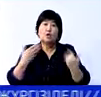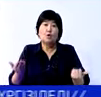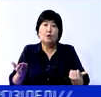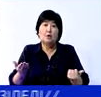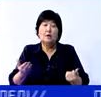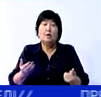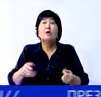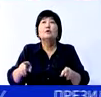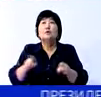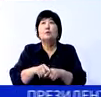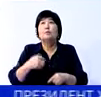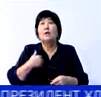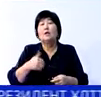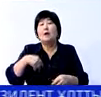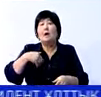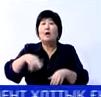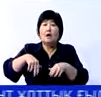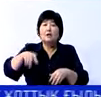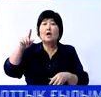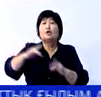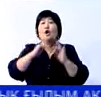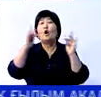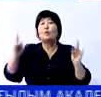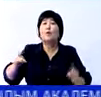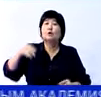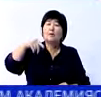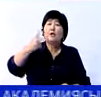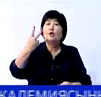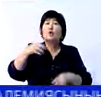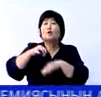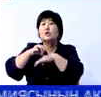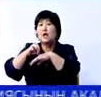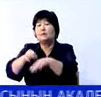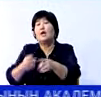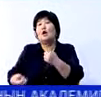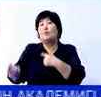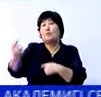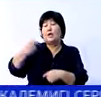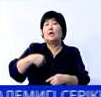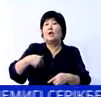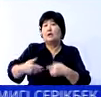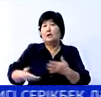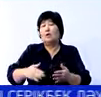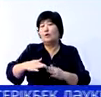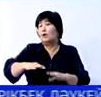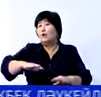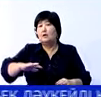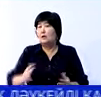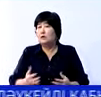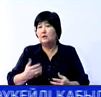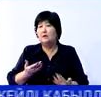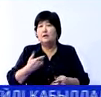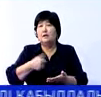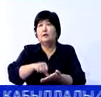десем. Сонымен мен ақсаңдап анау мосыға барып, екеуін шығарып салып, бері қарай өлейін деп үйіме зорға жетем, ақтер көктер